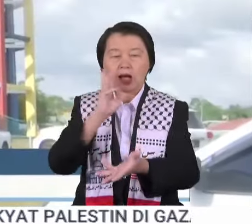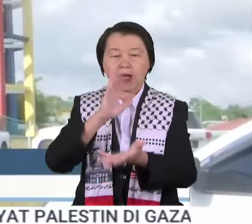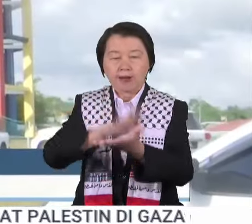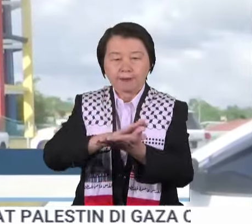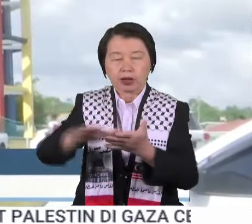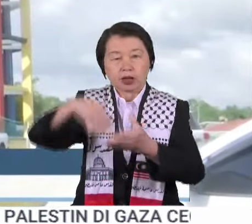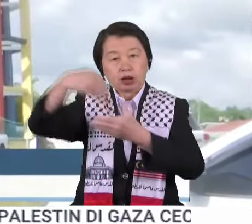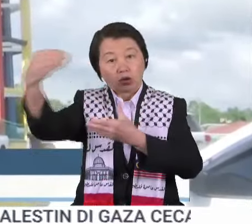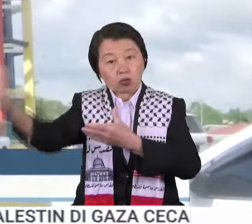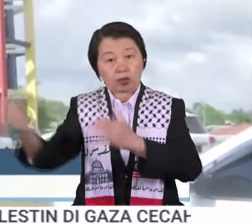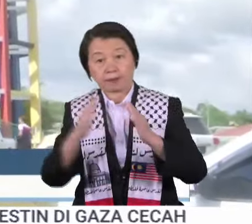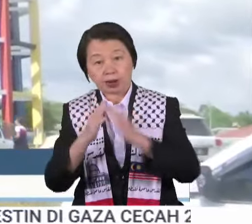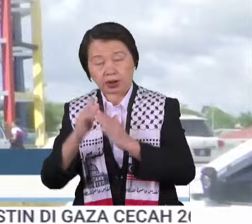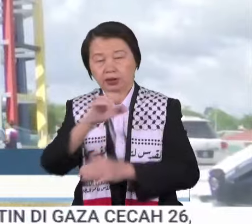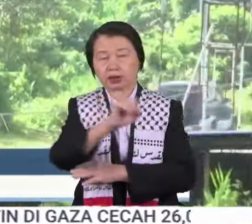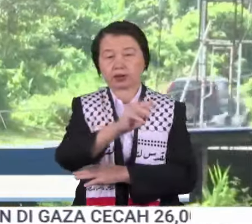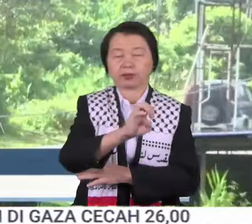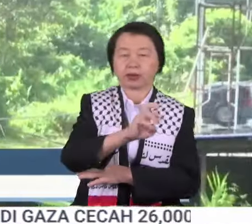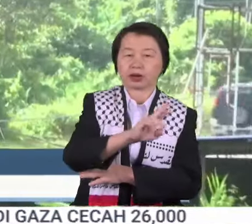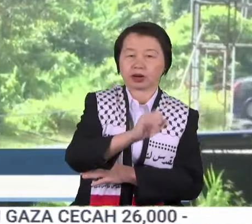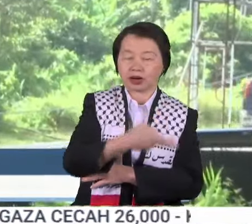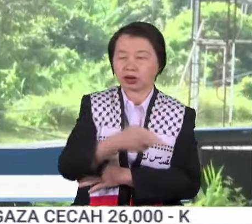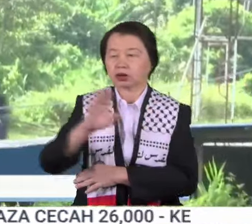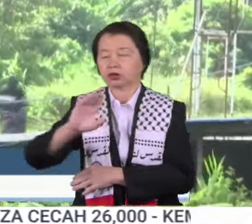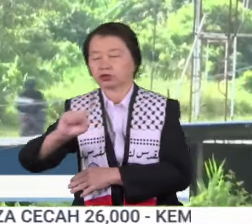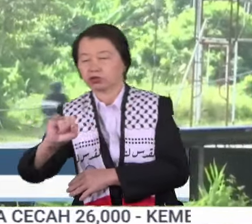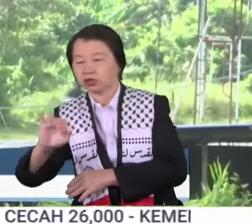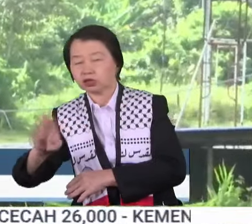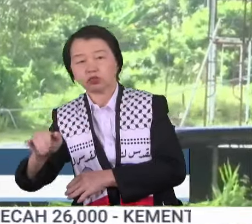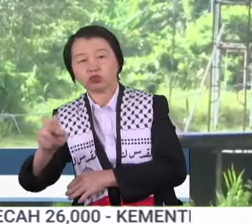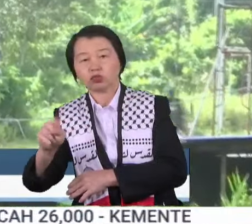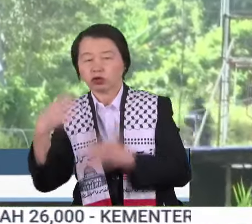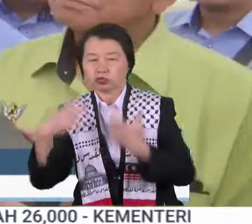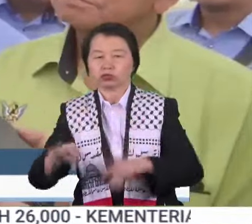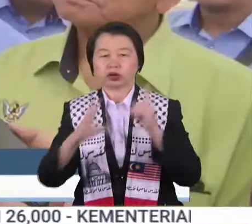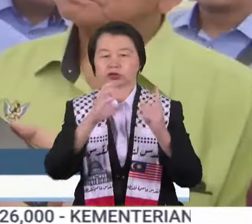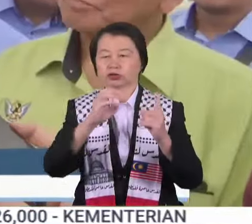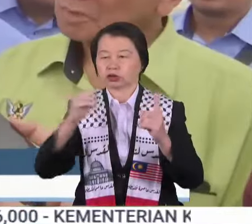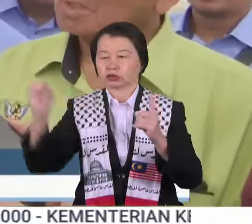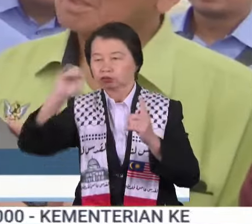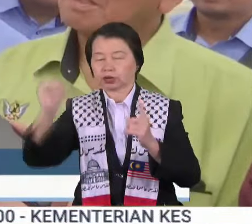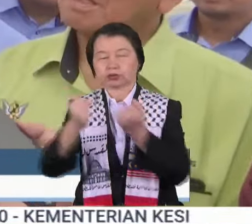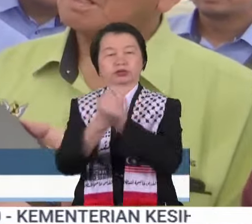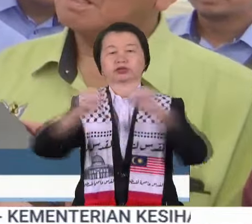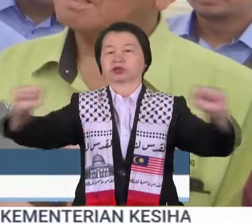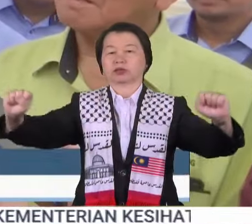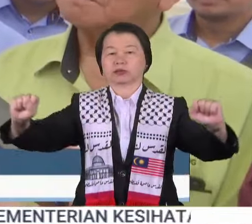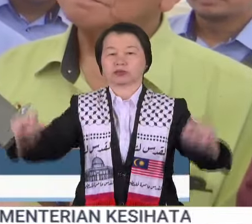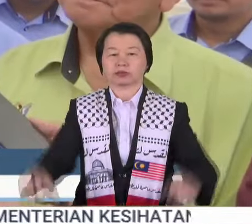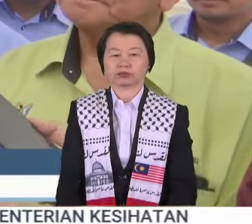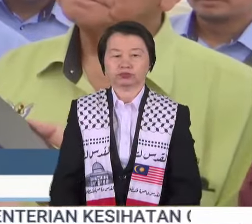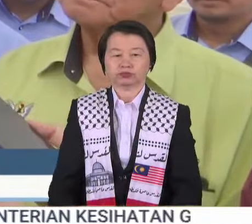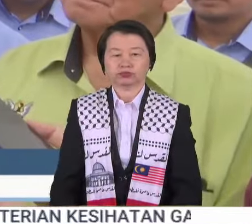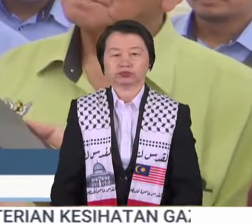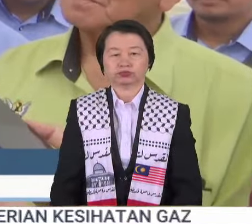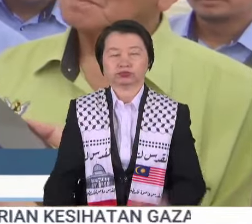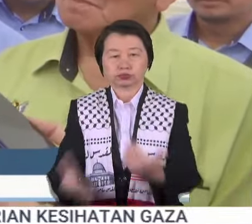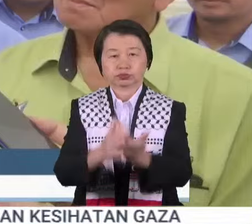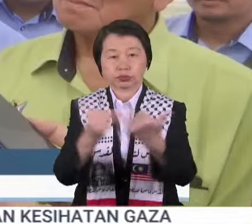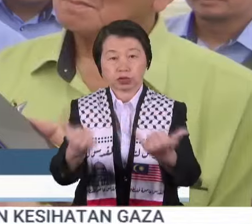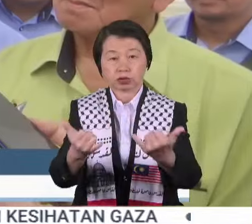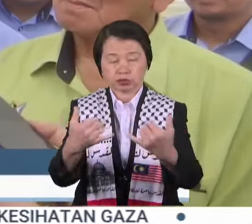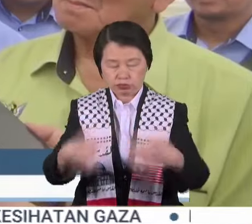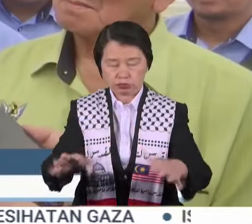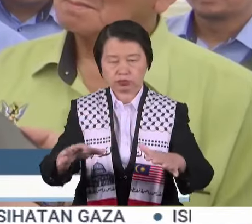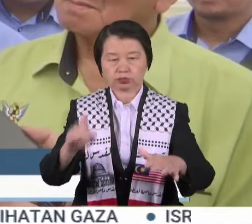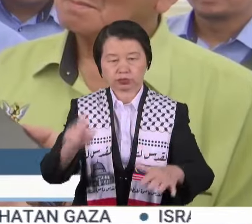bagi kawasan luar Bandar di samarahan dan tah mencapai 100% siap dan kita boleh Nany yang mana setakat tu